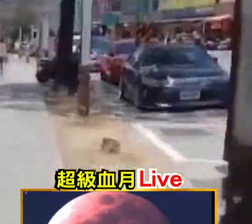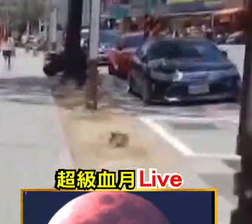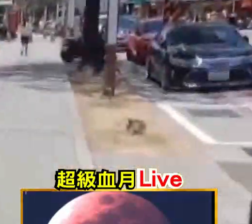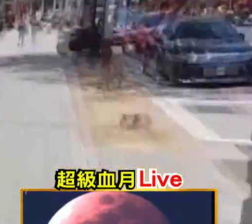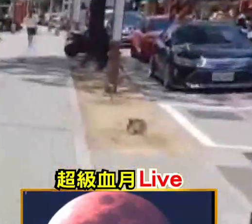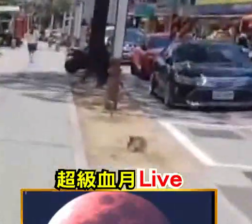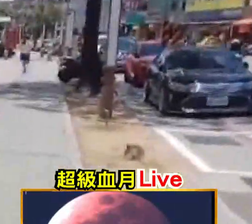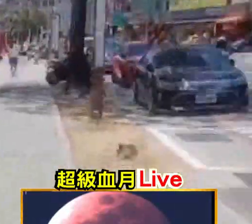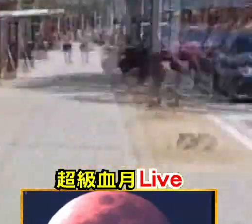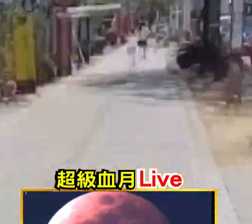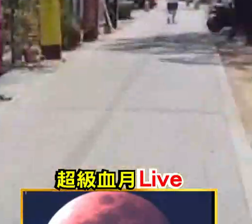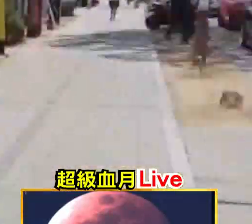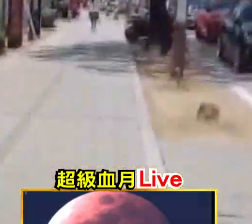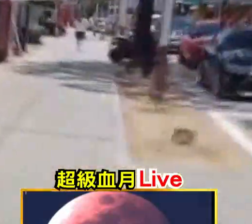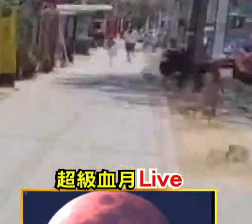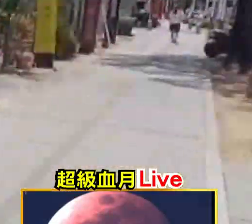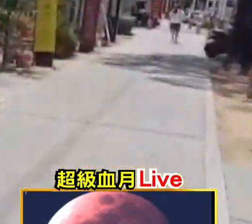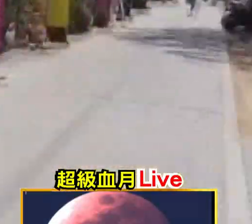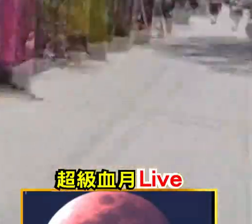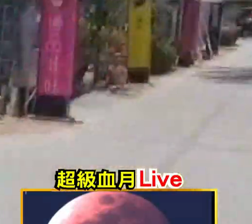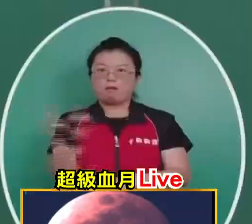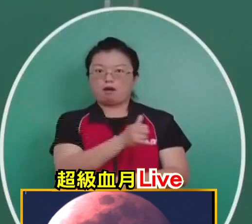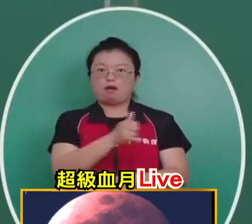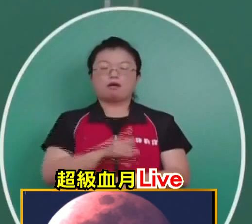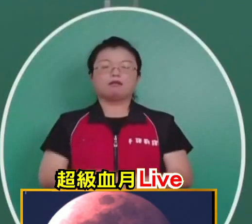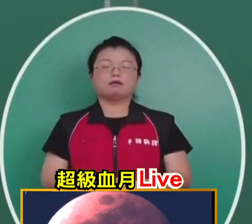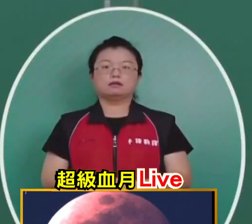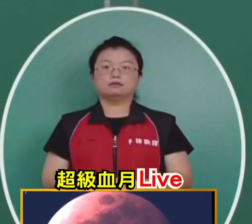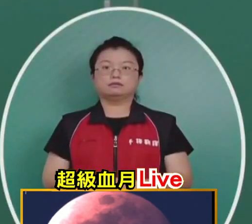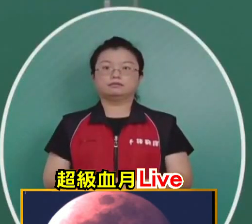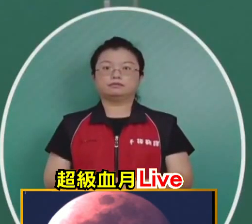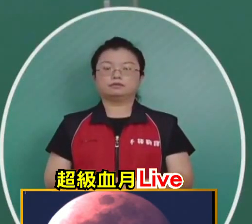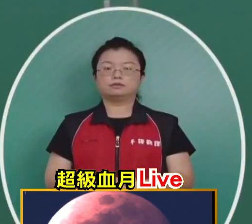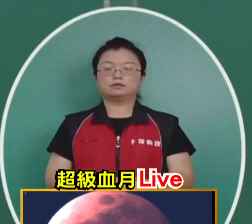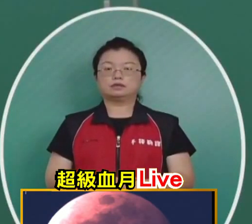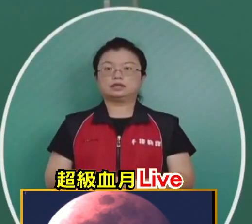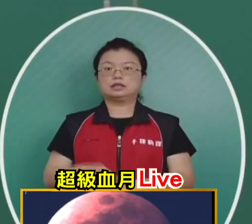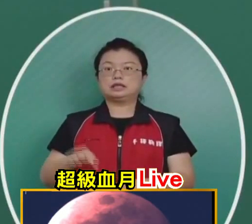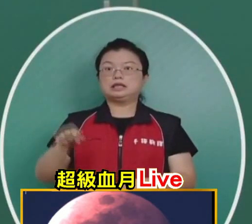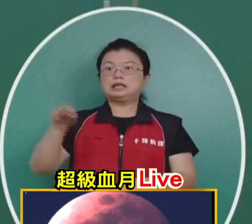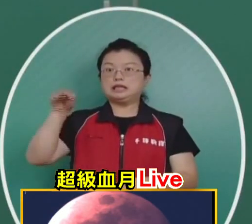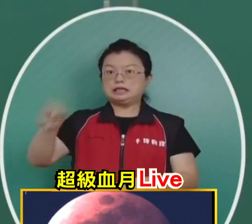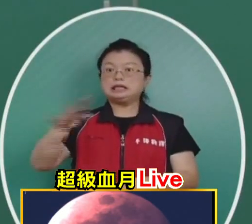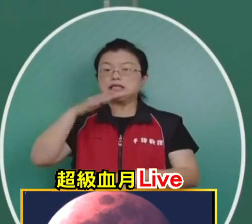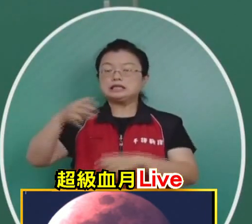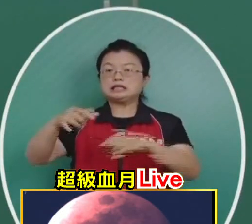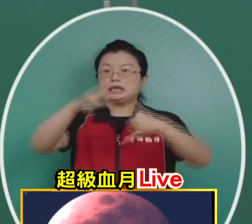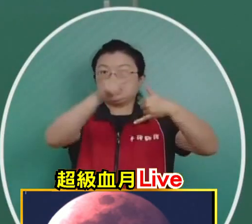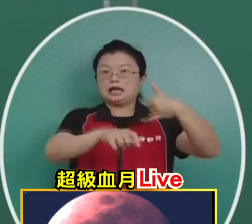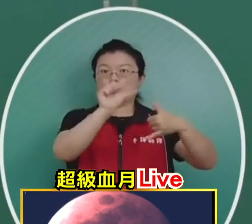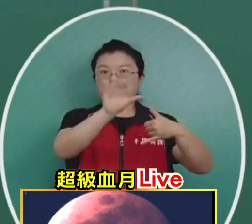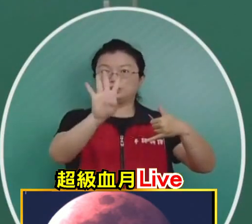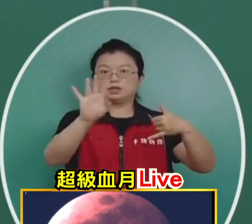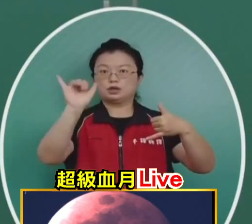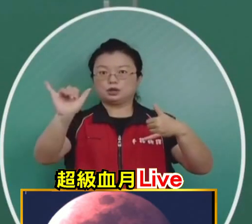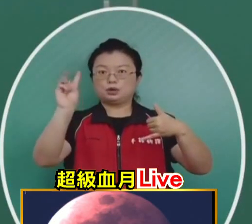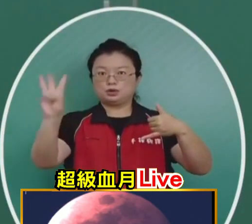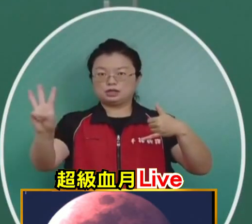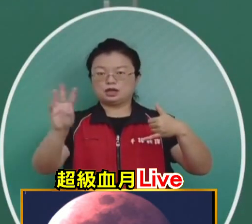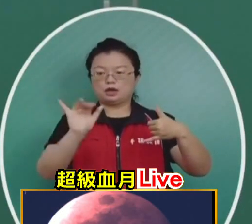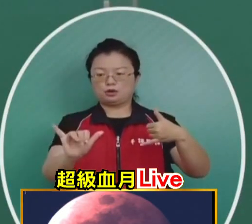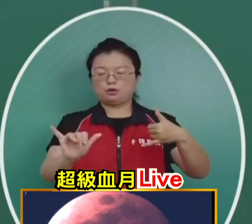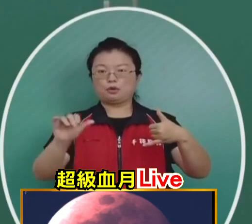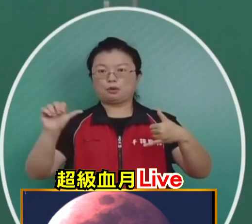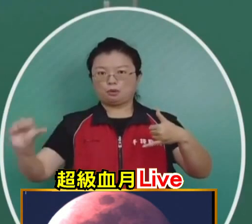台南26号又新增两起确诊病例。 案5644、案5463及案5465的